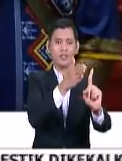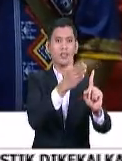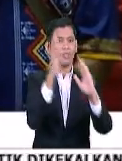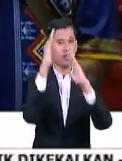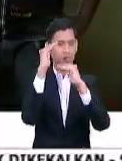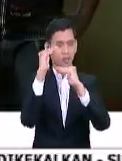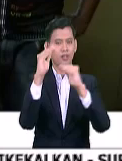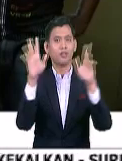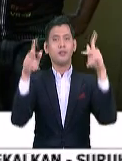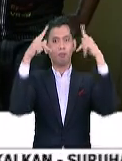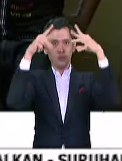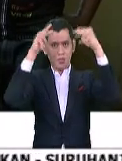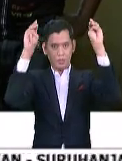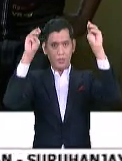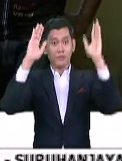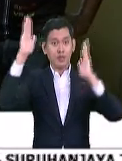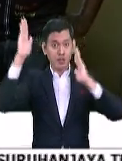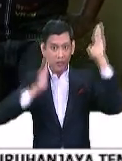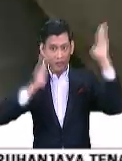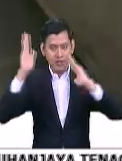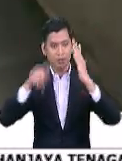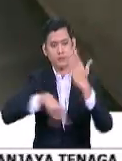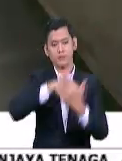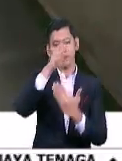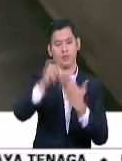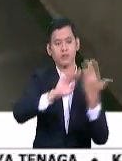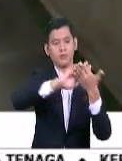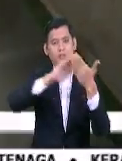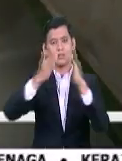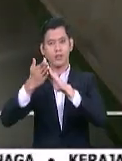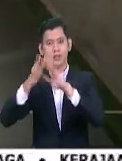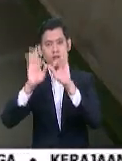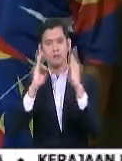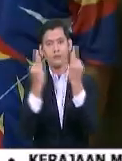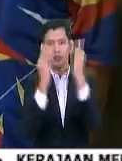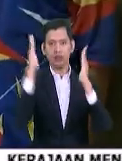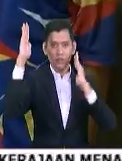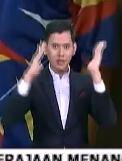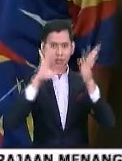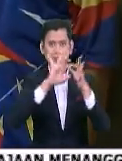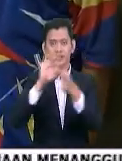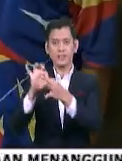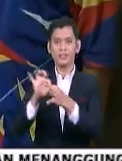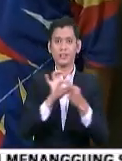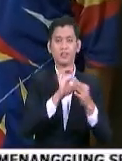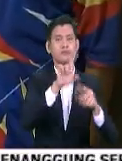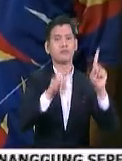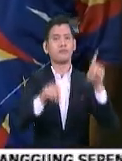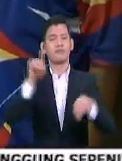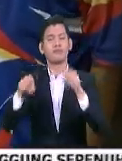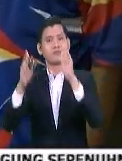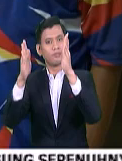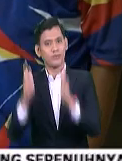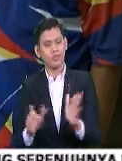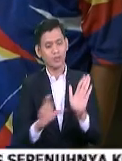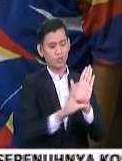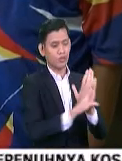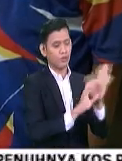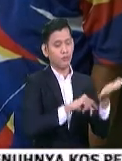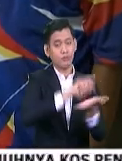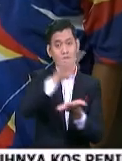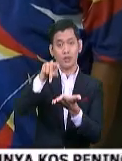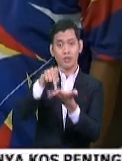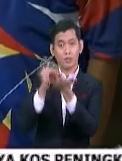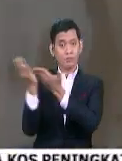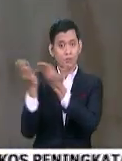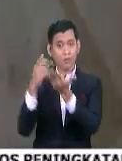Perdana Menteri Gita program prihatin community keluarga Malaysia membabi kali kerjasama beberapa pihak antaranya pusat